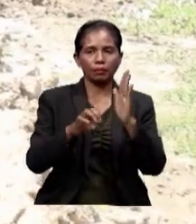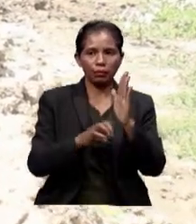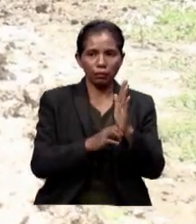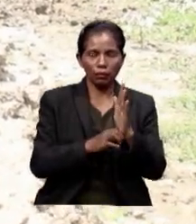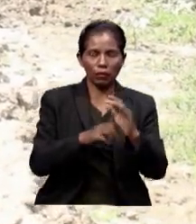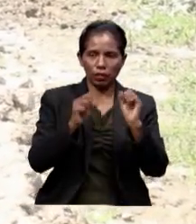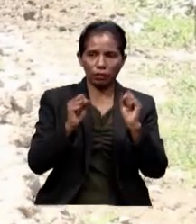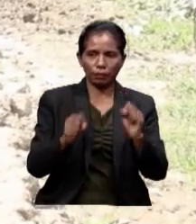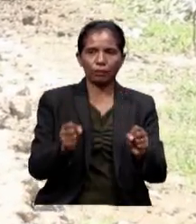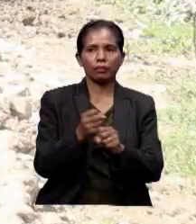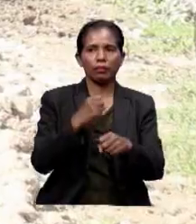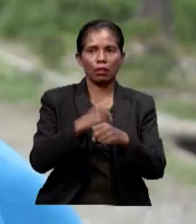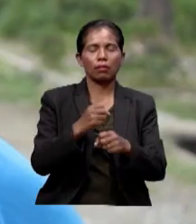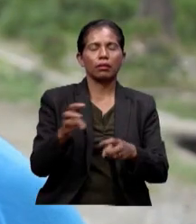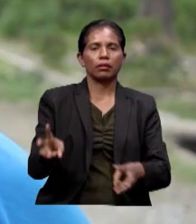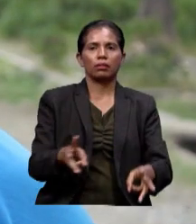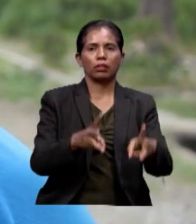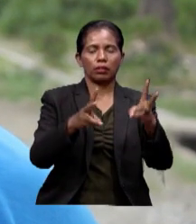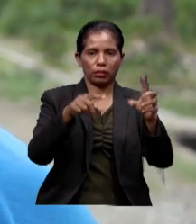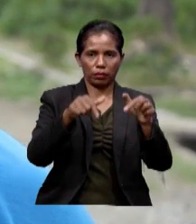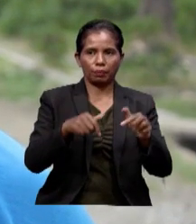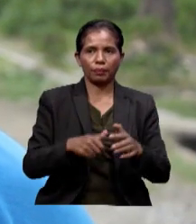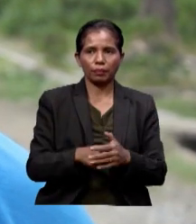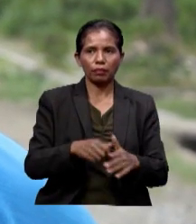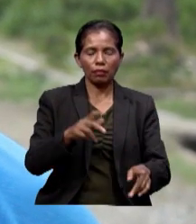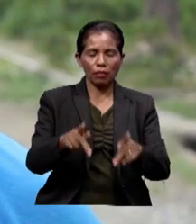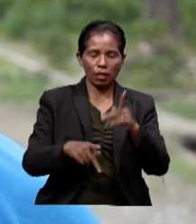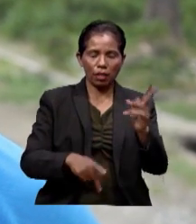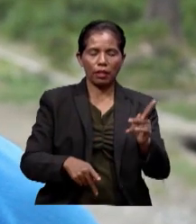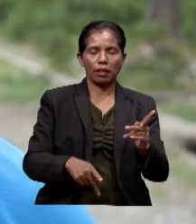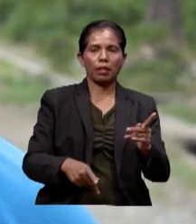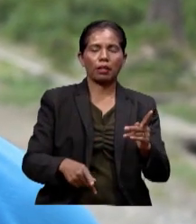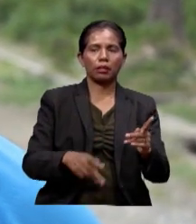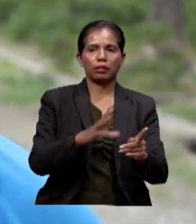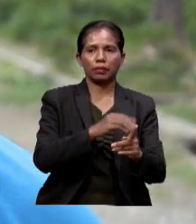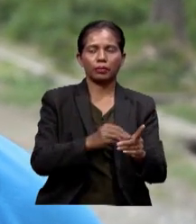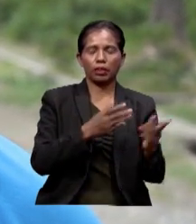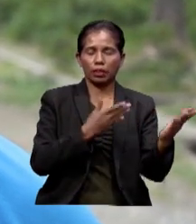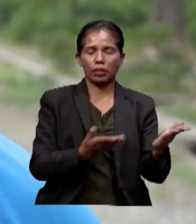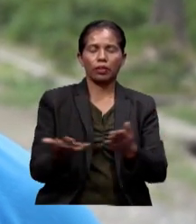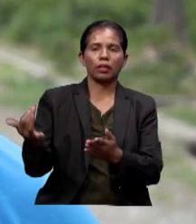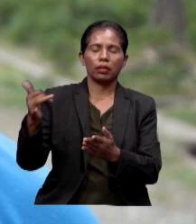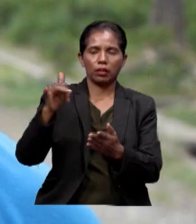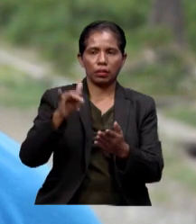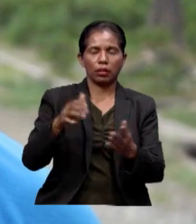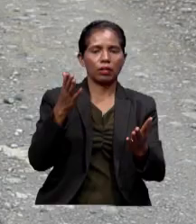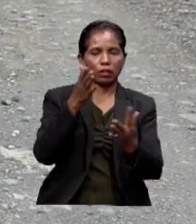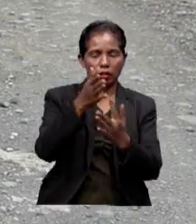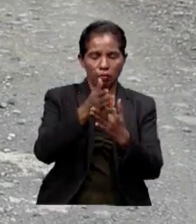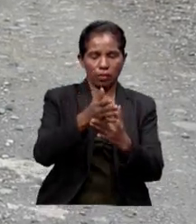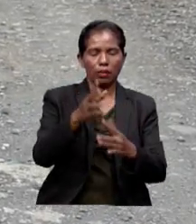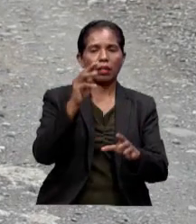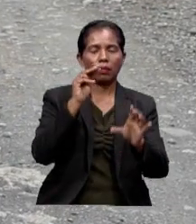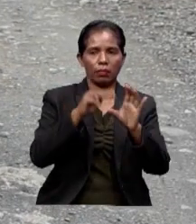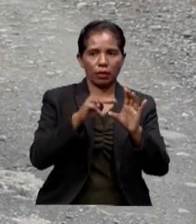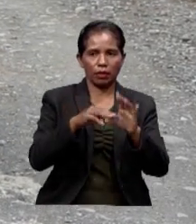beles realiza amnistarane, atu ne, ba pobo ki xermos bel lo isernia produto tamato iha mercadoria.